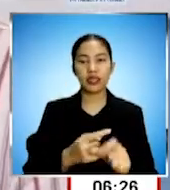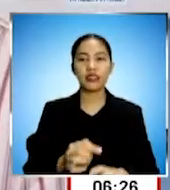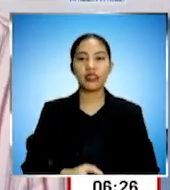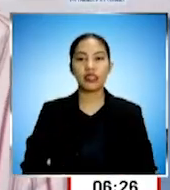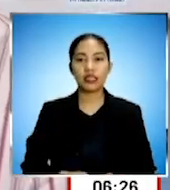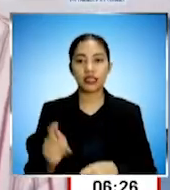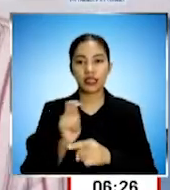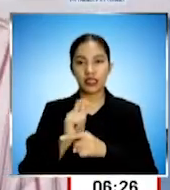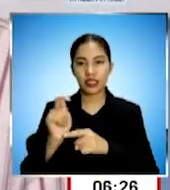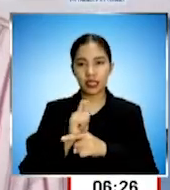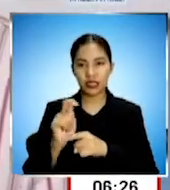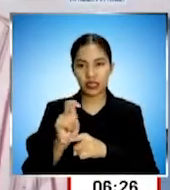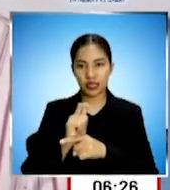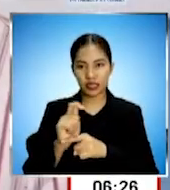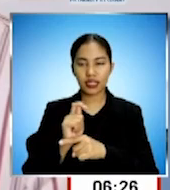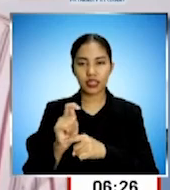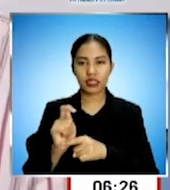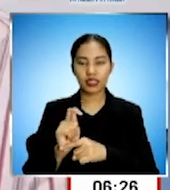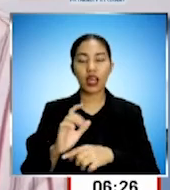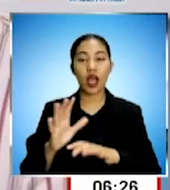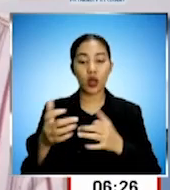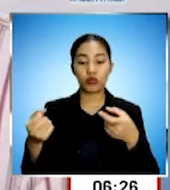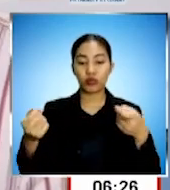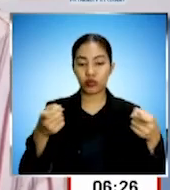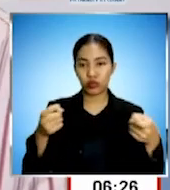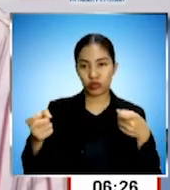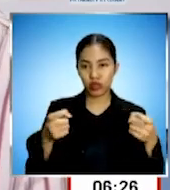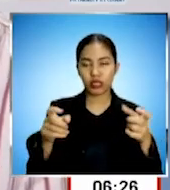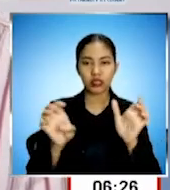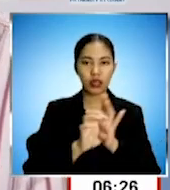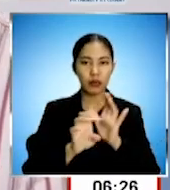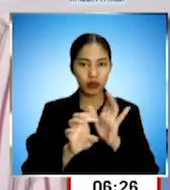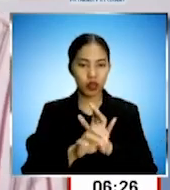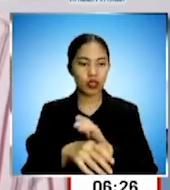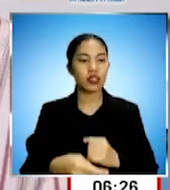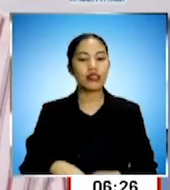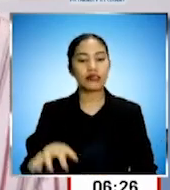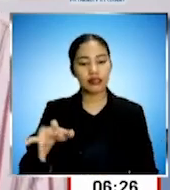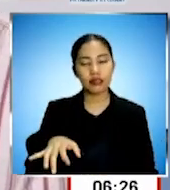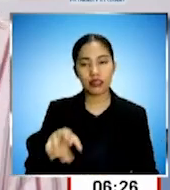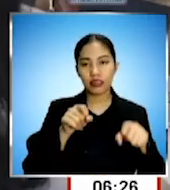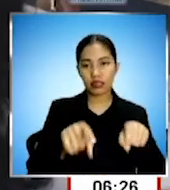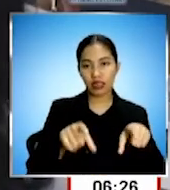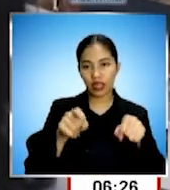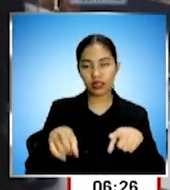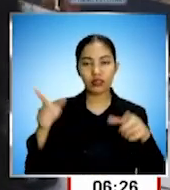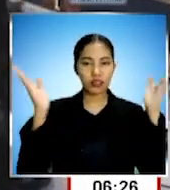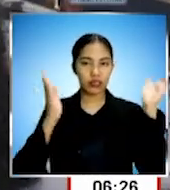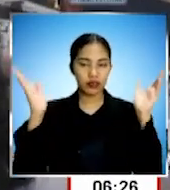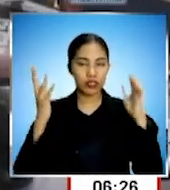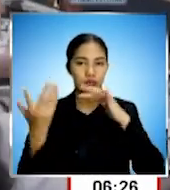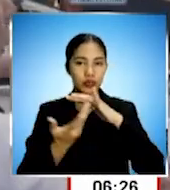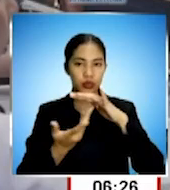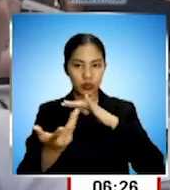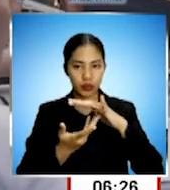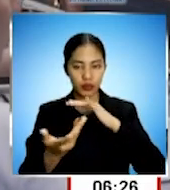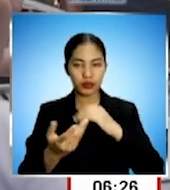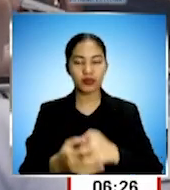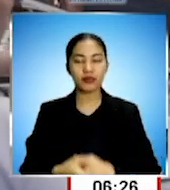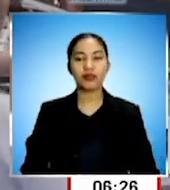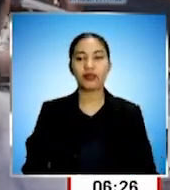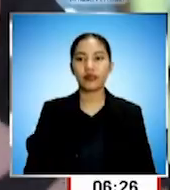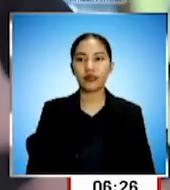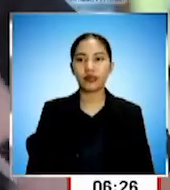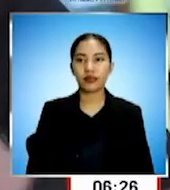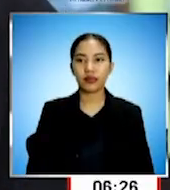branch operations. So, this includes yung mga sales, customer service, even production. Dahil sa kanilang kondisyon,